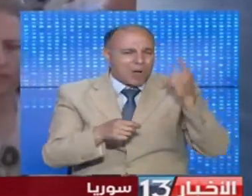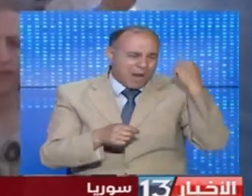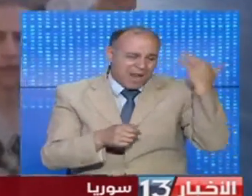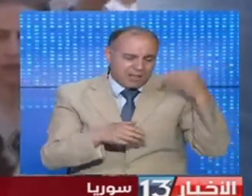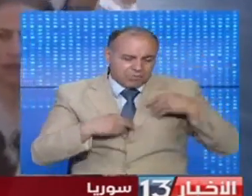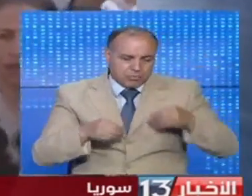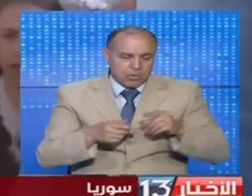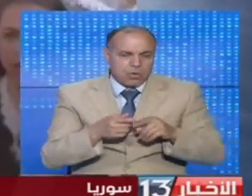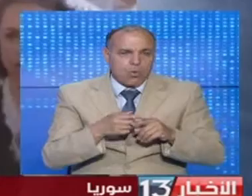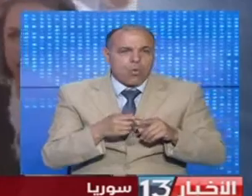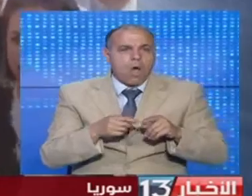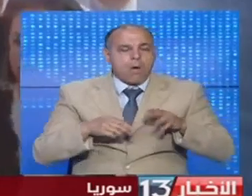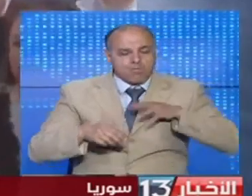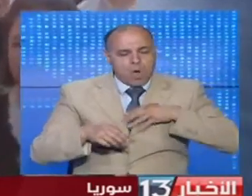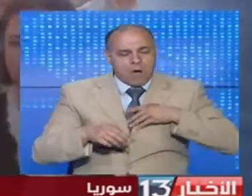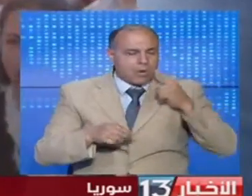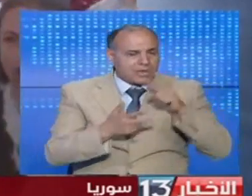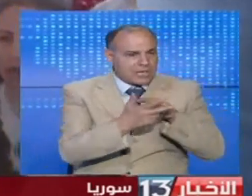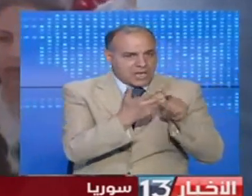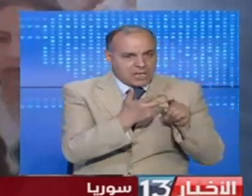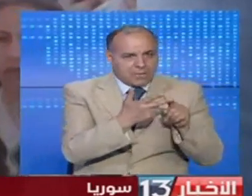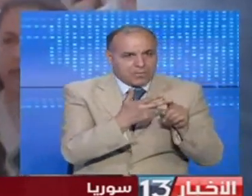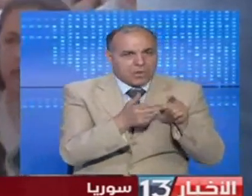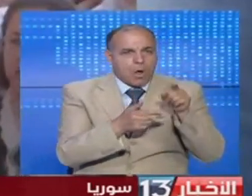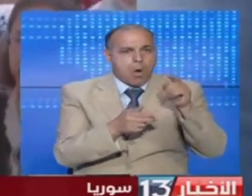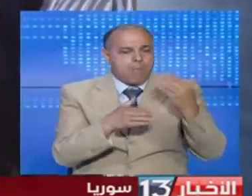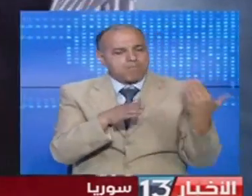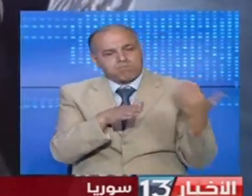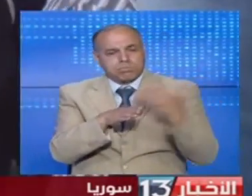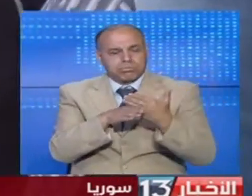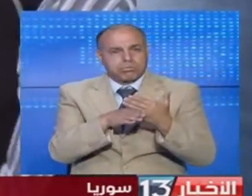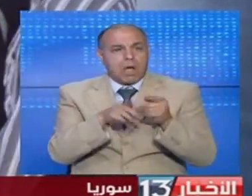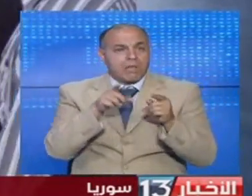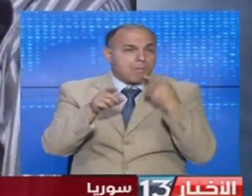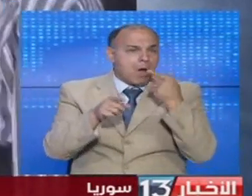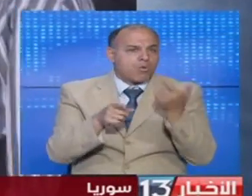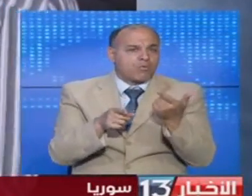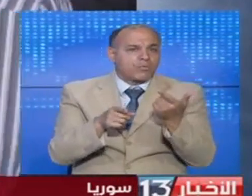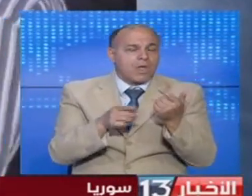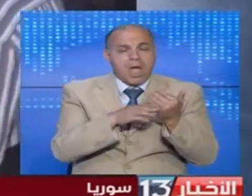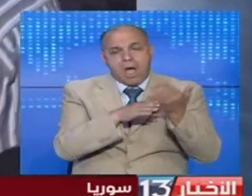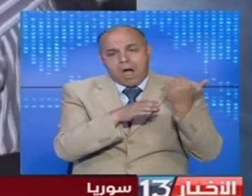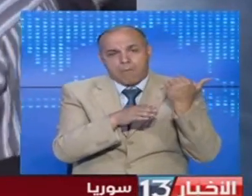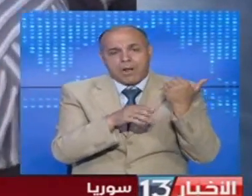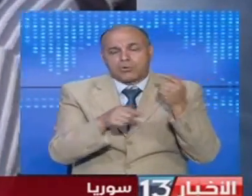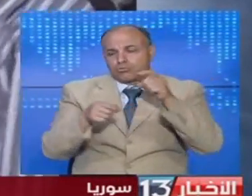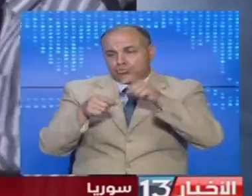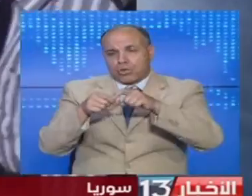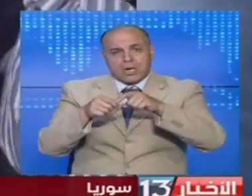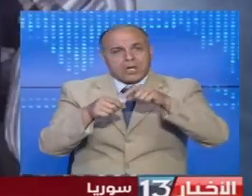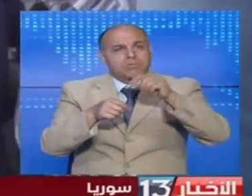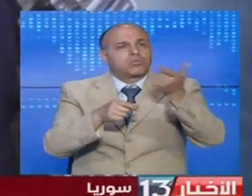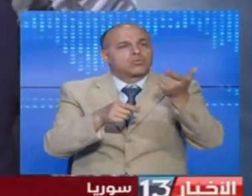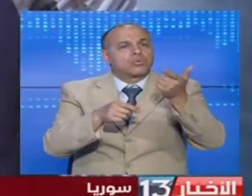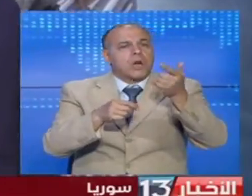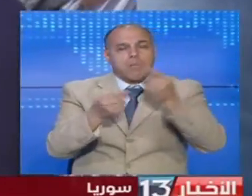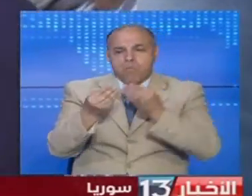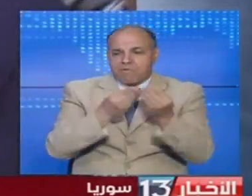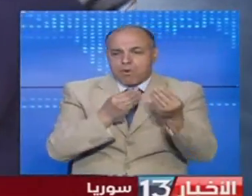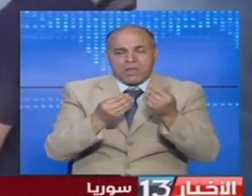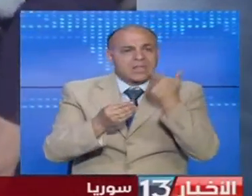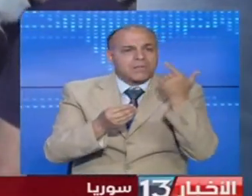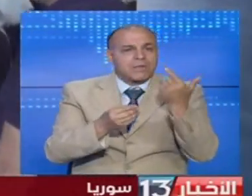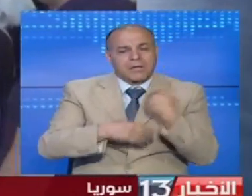سلوم والمحامي محمود مرعي وهو احد معارضي الداخل وسبق له ان شارك في احدى جولات المفاوضات